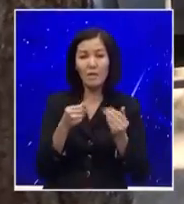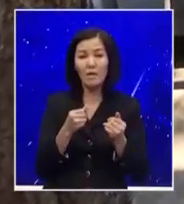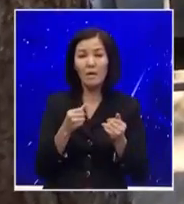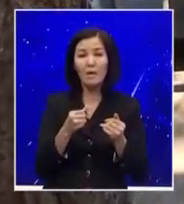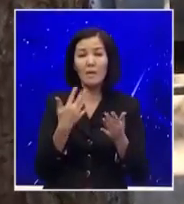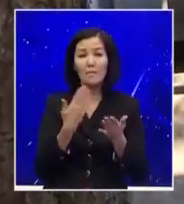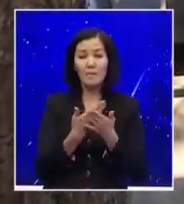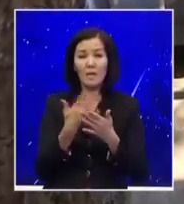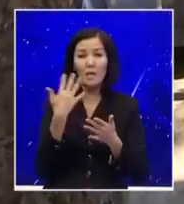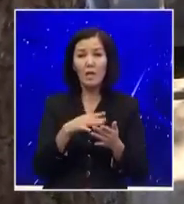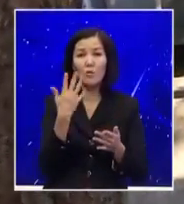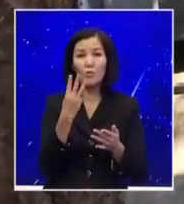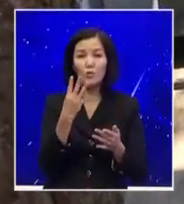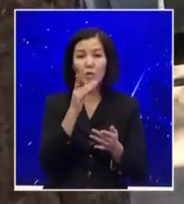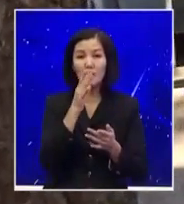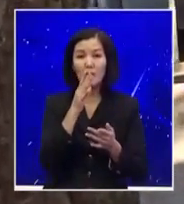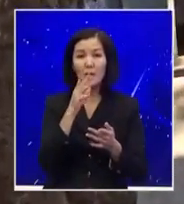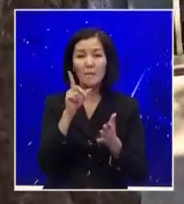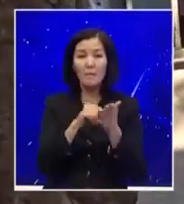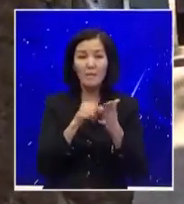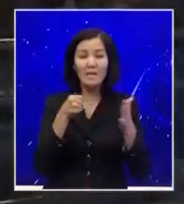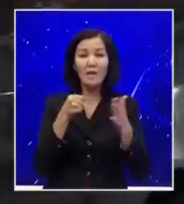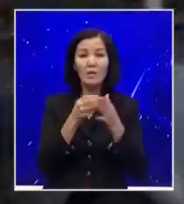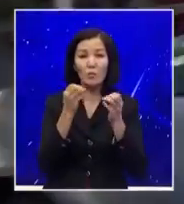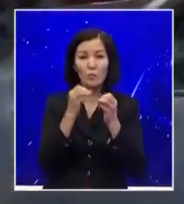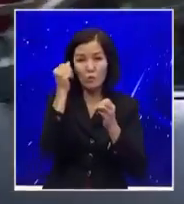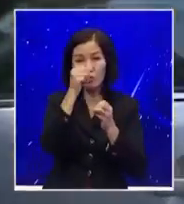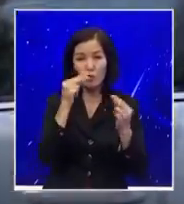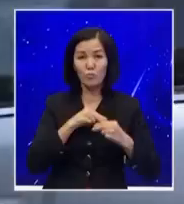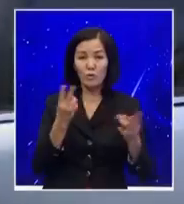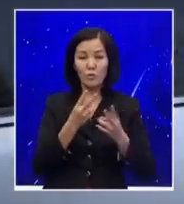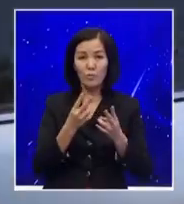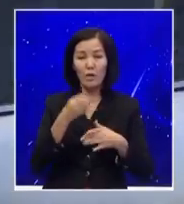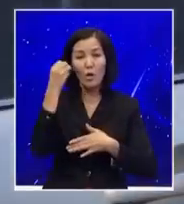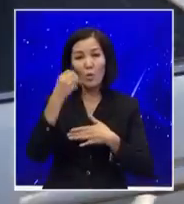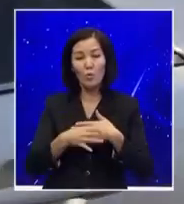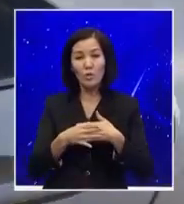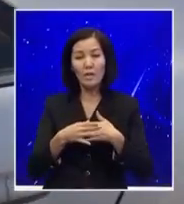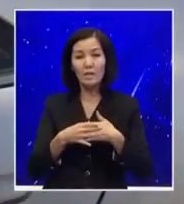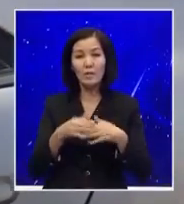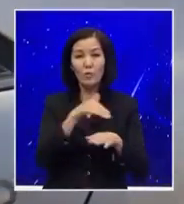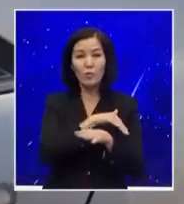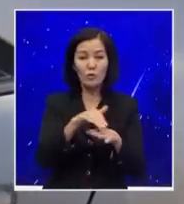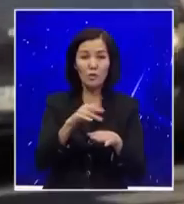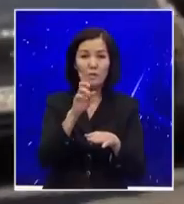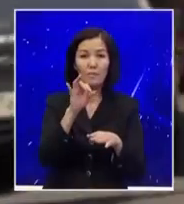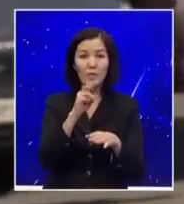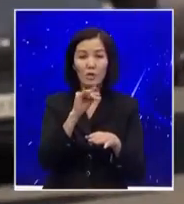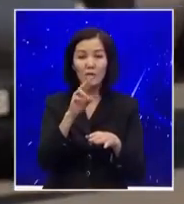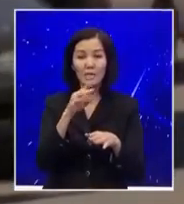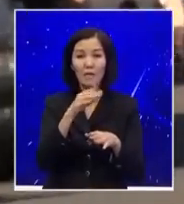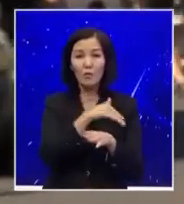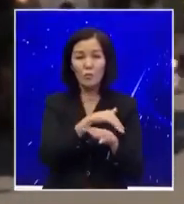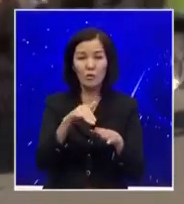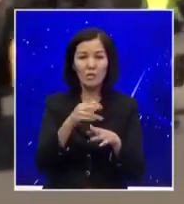53 жастамын, пенсияға дейін әлі 10 жылмен жұмыс жасауым керек. Орталықтың дәл осы бөлігі, яғни Біржан Сал көшесінде